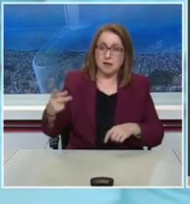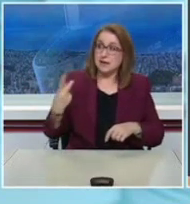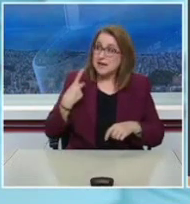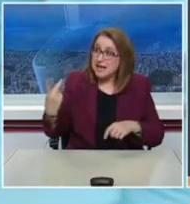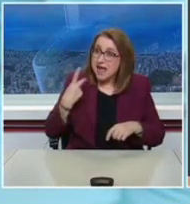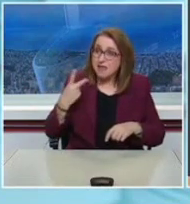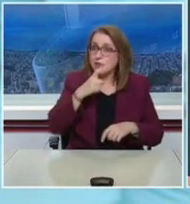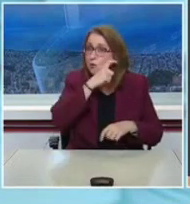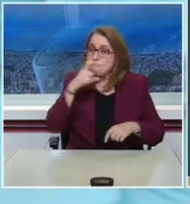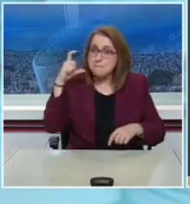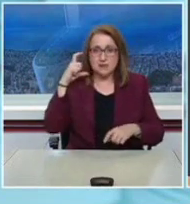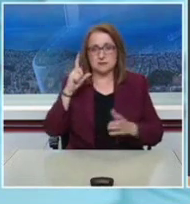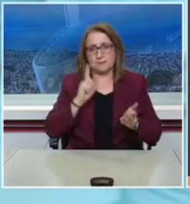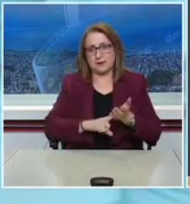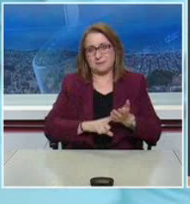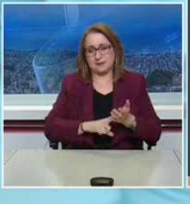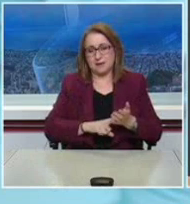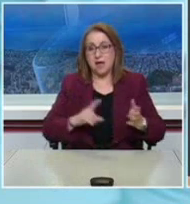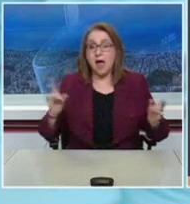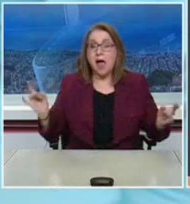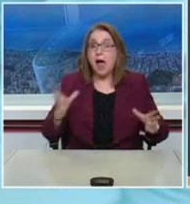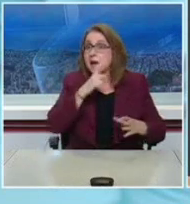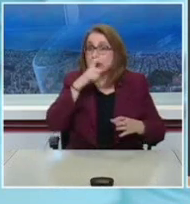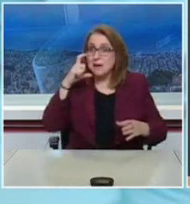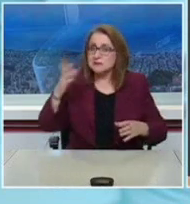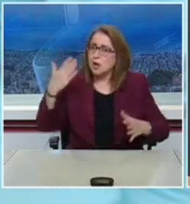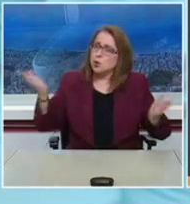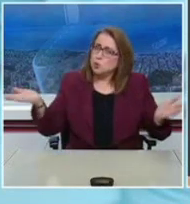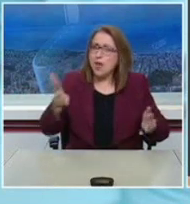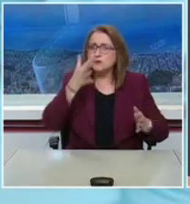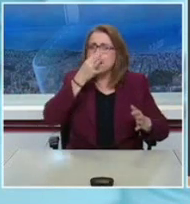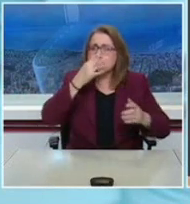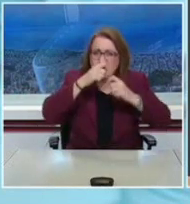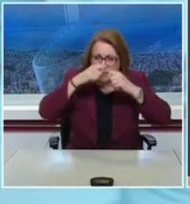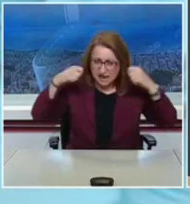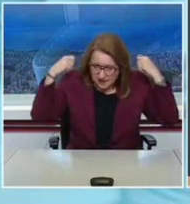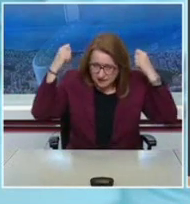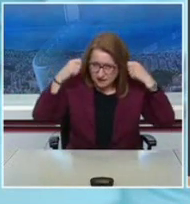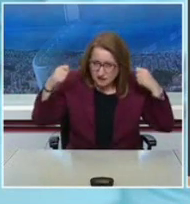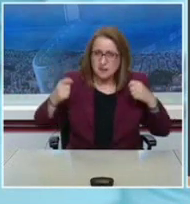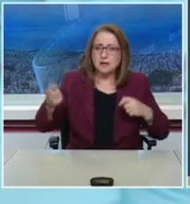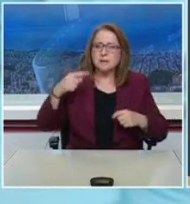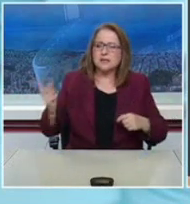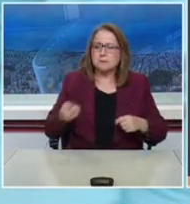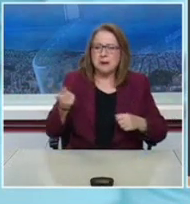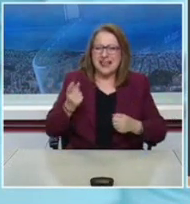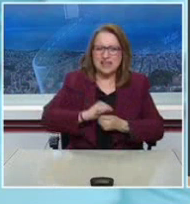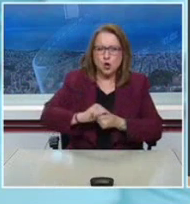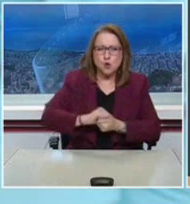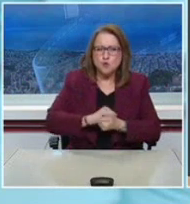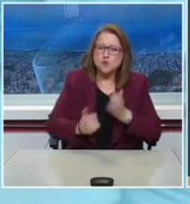έχουν ένα μέτρο προστασίας. Αν δεν υπάρχει μάσκα, ένα μαντίλι που μετά θα πληθεί καλά σε ψηλές θερμοκρασίες. Τα χέρια